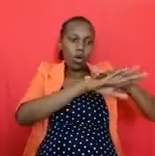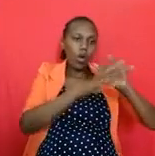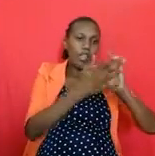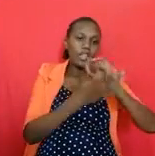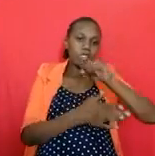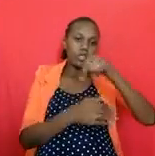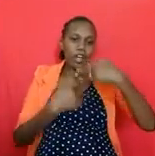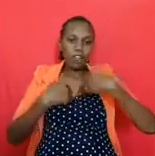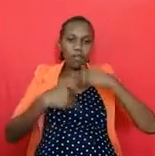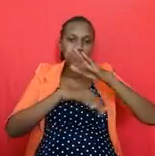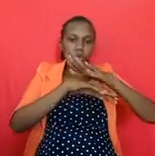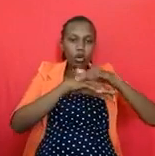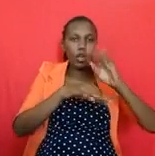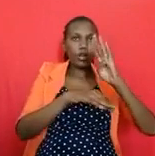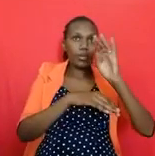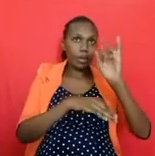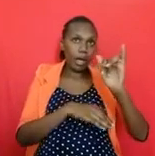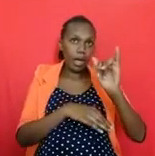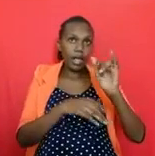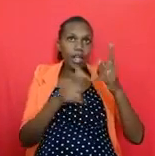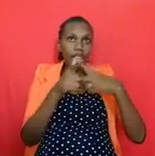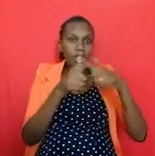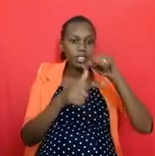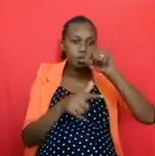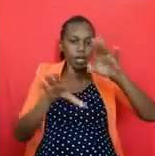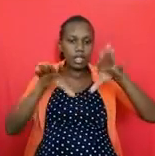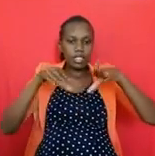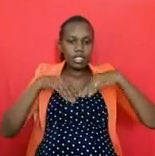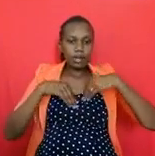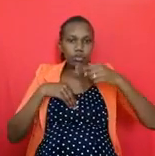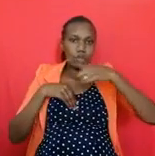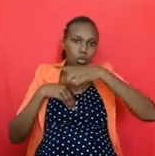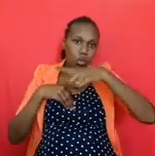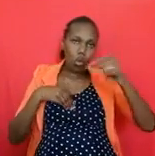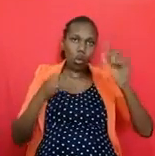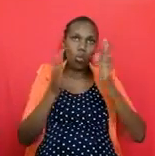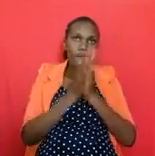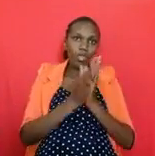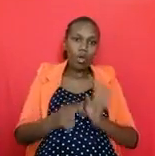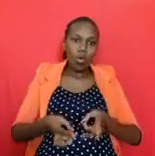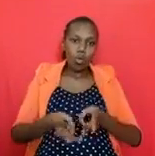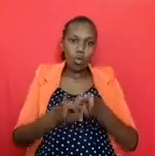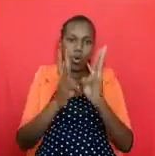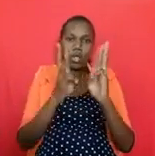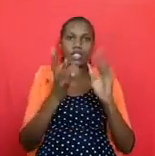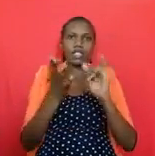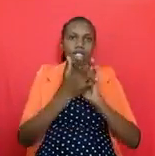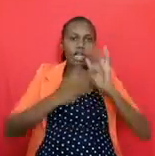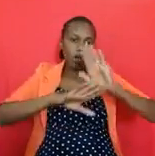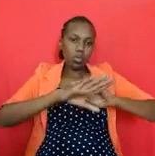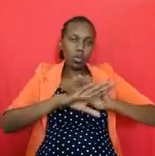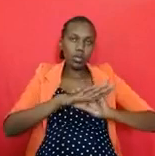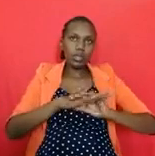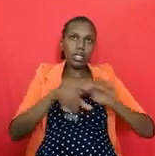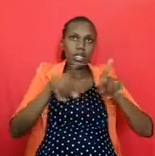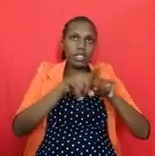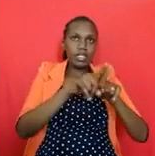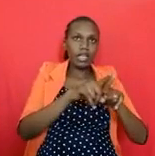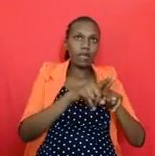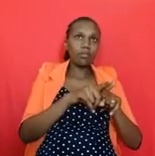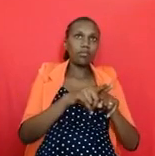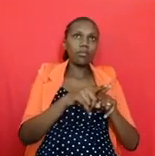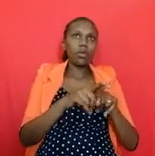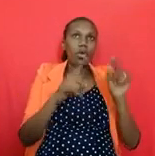twetirwo naguo twitikire guthiaga na mithiire yaganiriire na uhoro